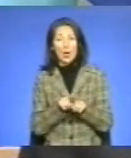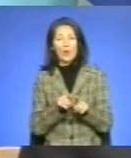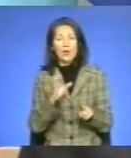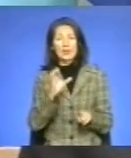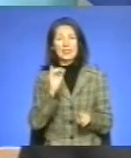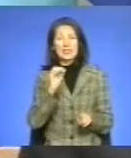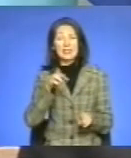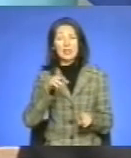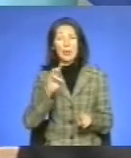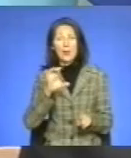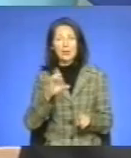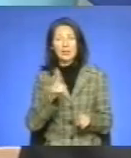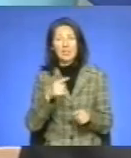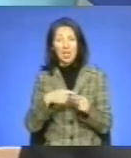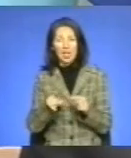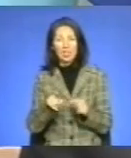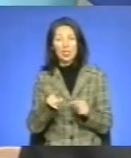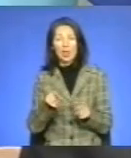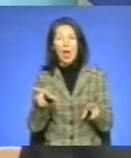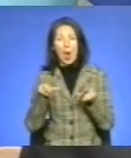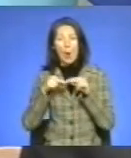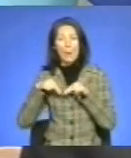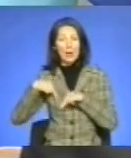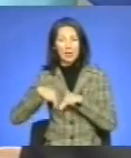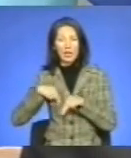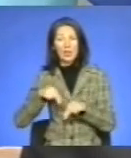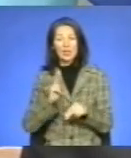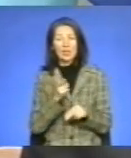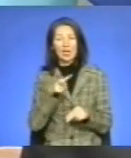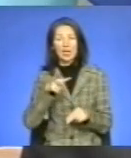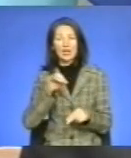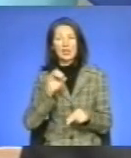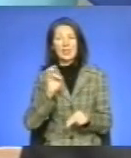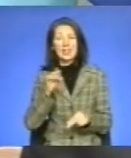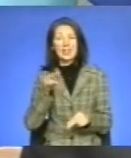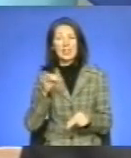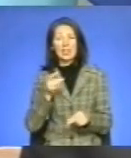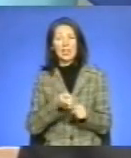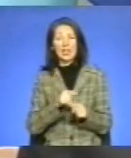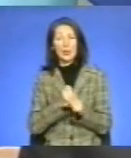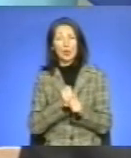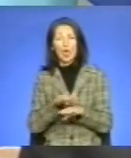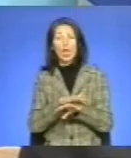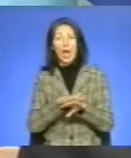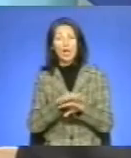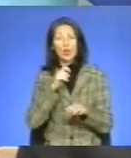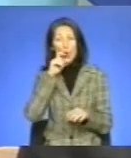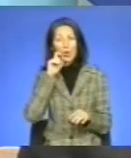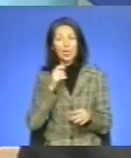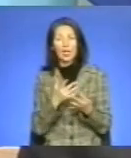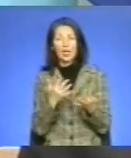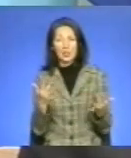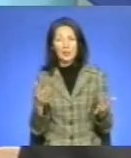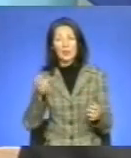іншим потенційним партнерам або клієнтам, які працюють на ринку України, і ряд